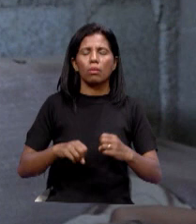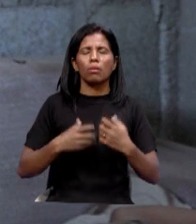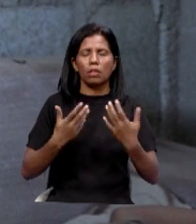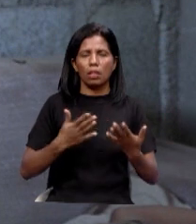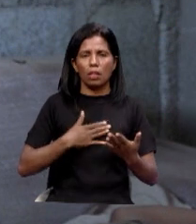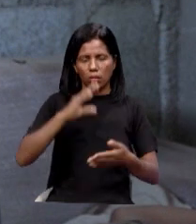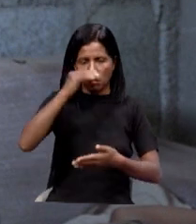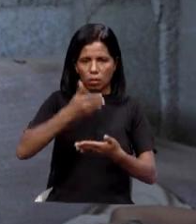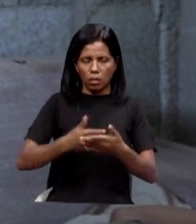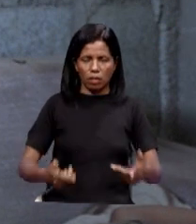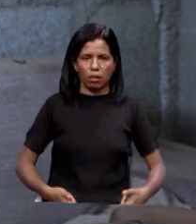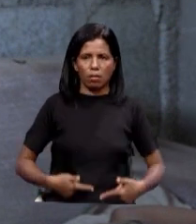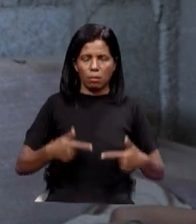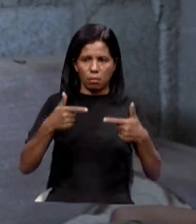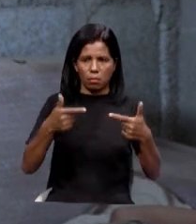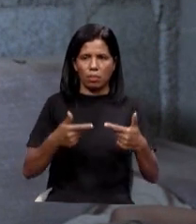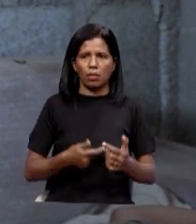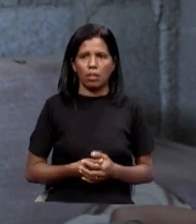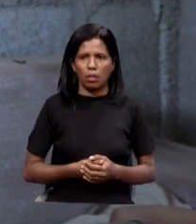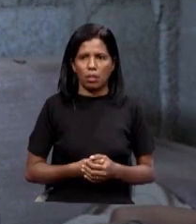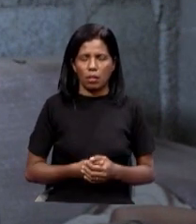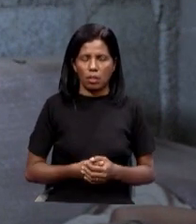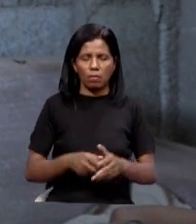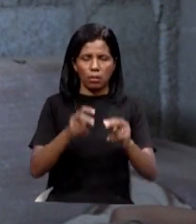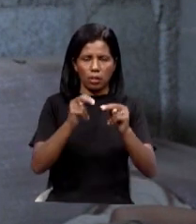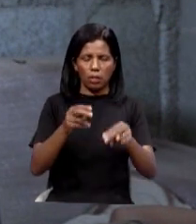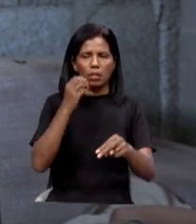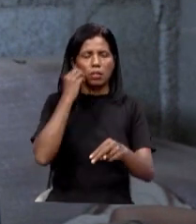ser namoris, wa nisi